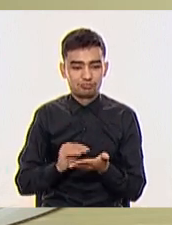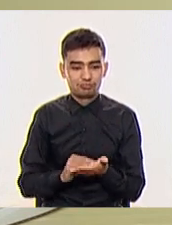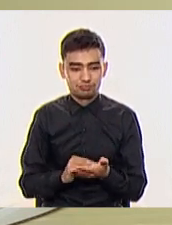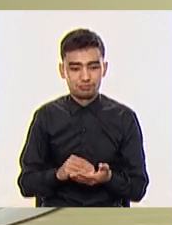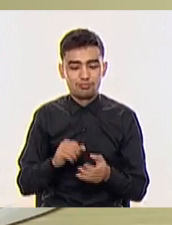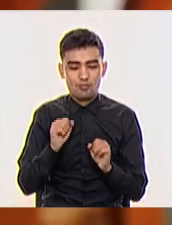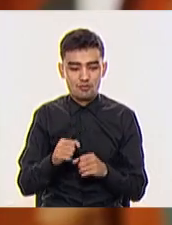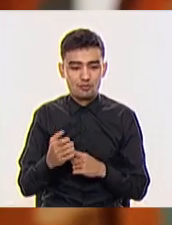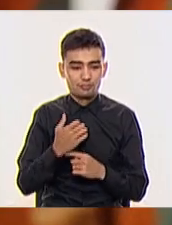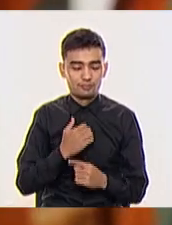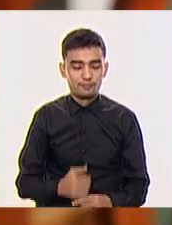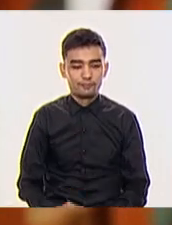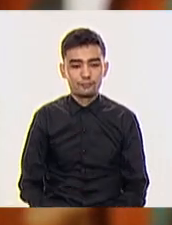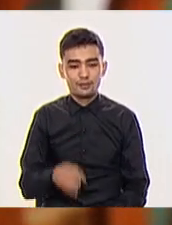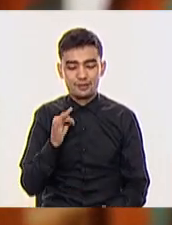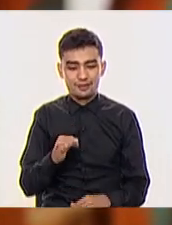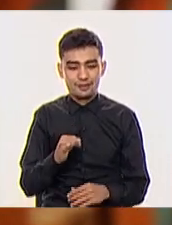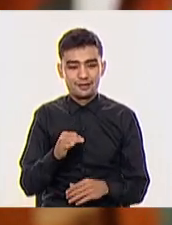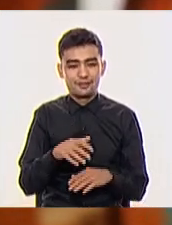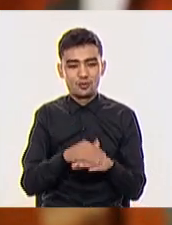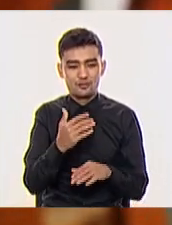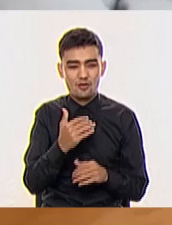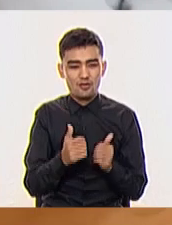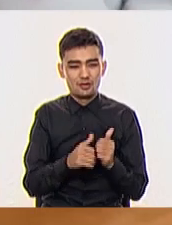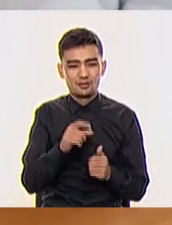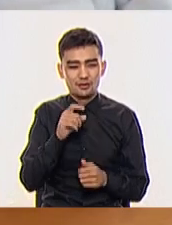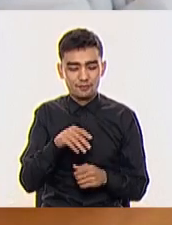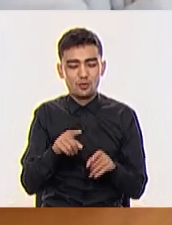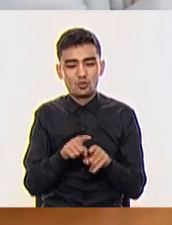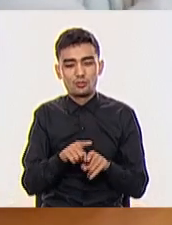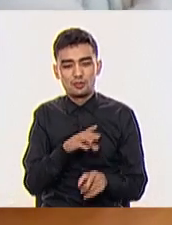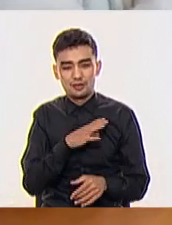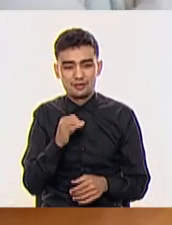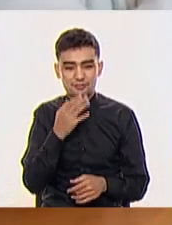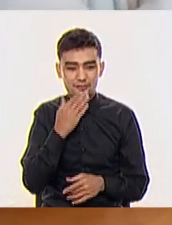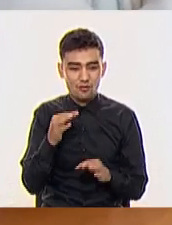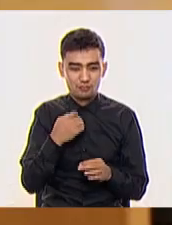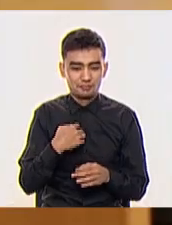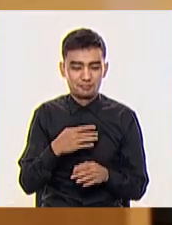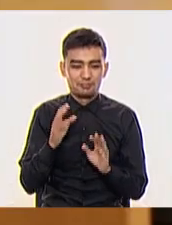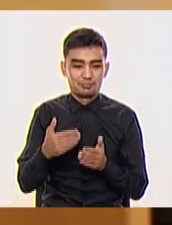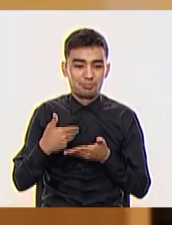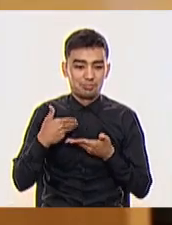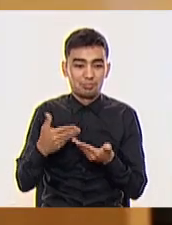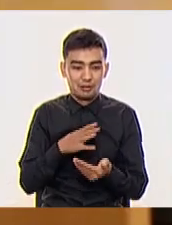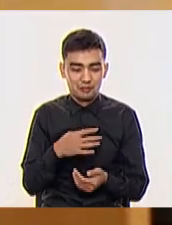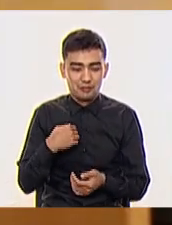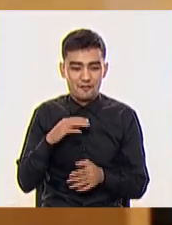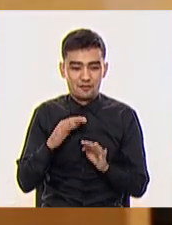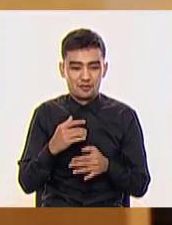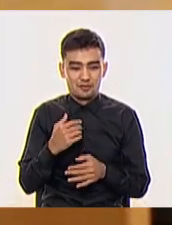жасап шығарыңыз дедім. Ал қалалық мәслихаттың хатшысы ауызашарға кәсіпкер ханымдардың көңілін қимай барыпты. Мен олармен